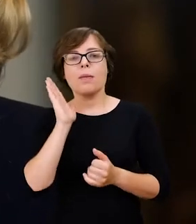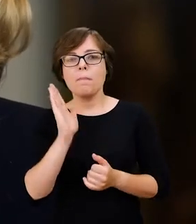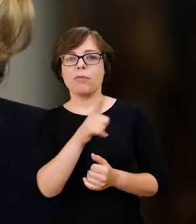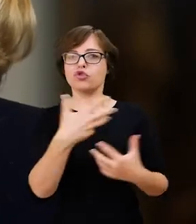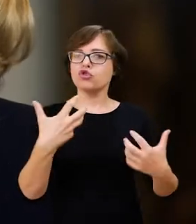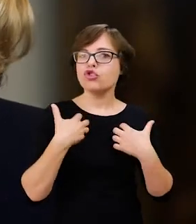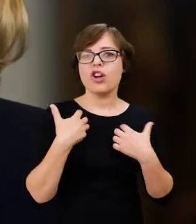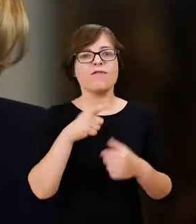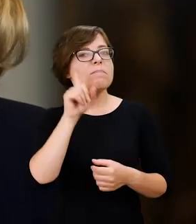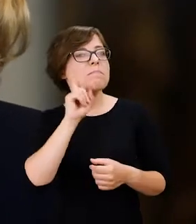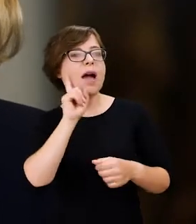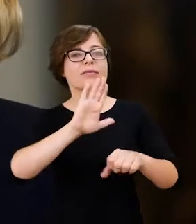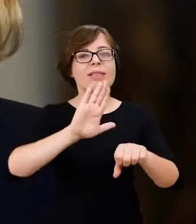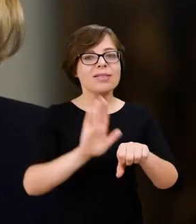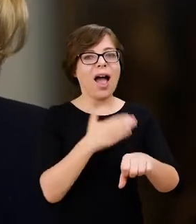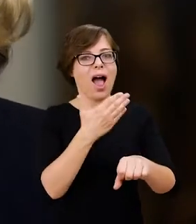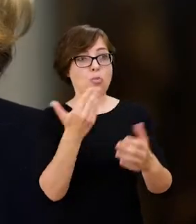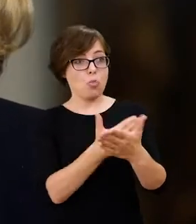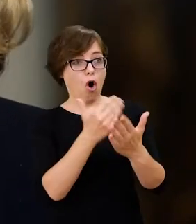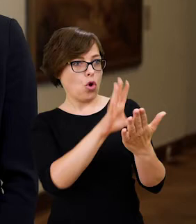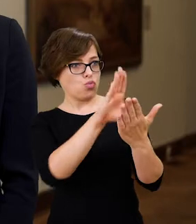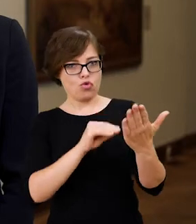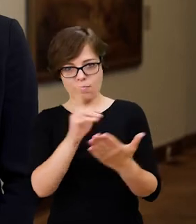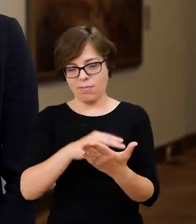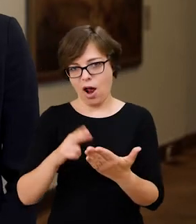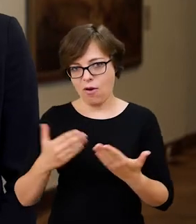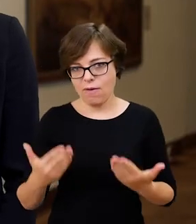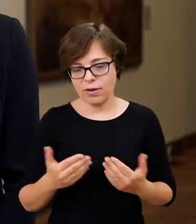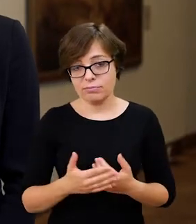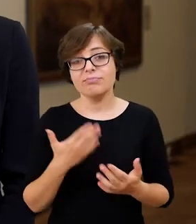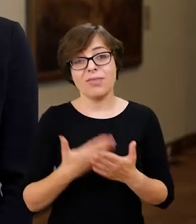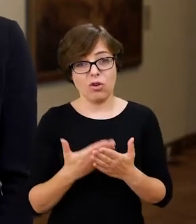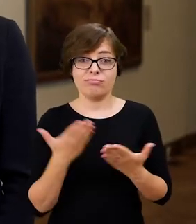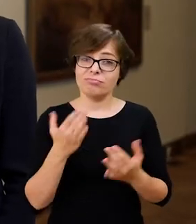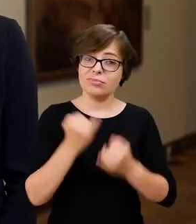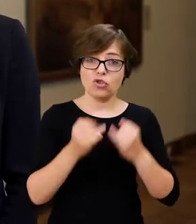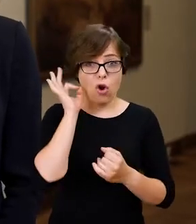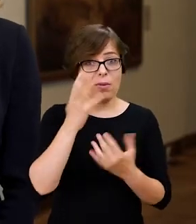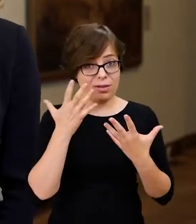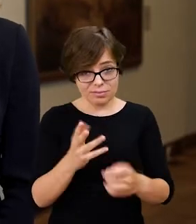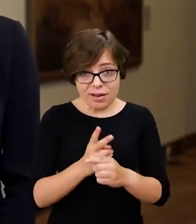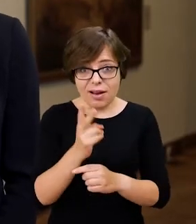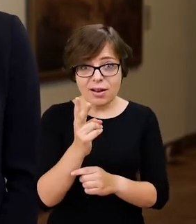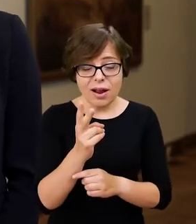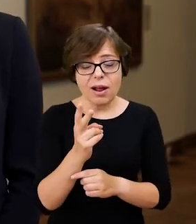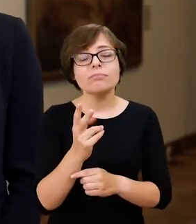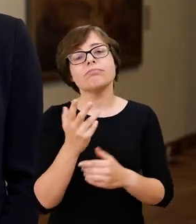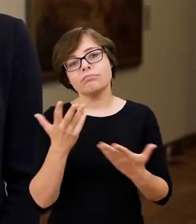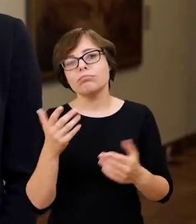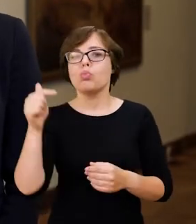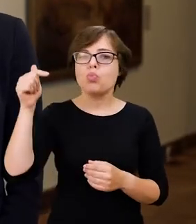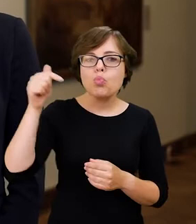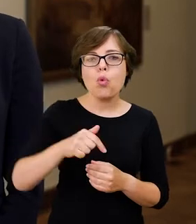żywego, męskiego, nagiego modela. Zazwyczaj, aby realizować ścieżkę kariery,